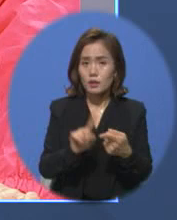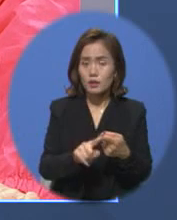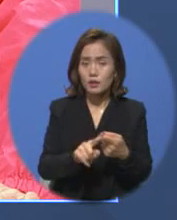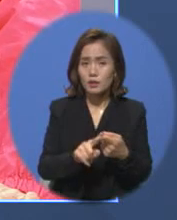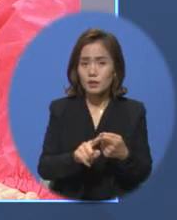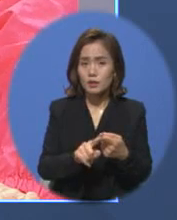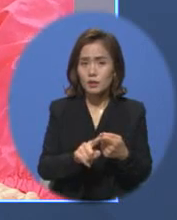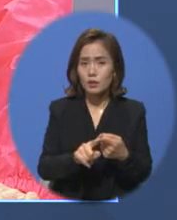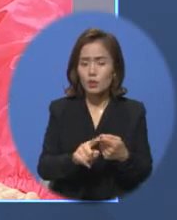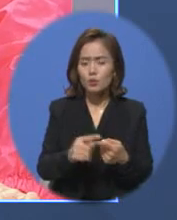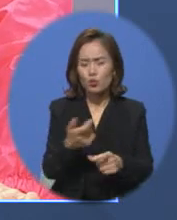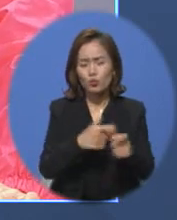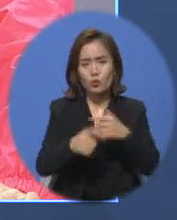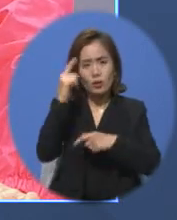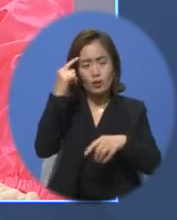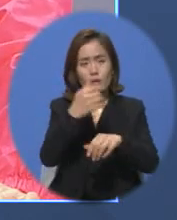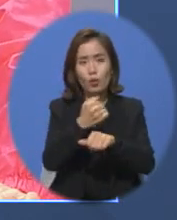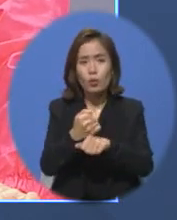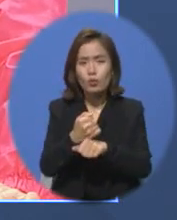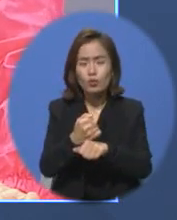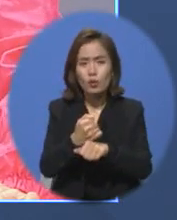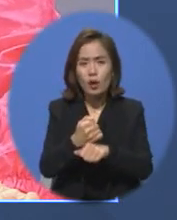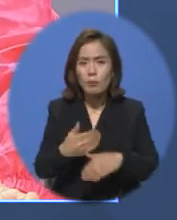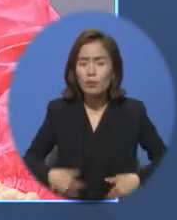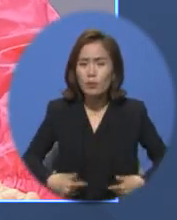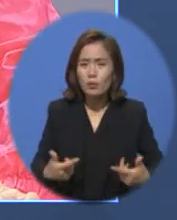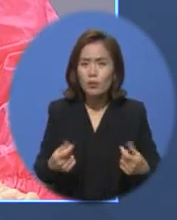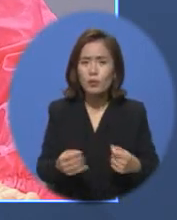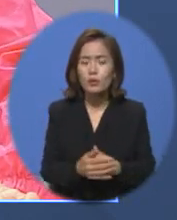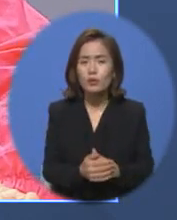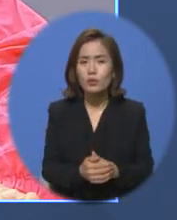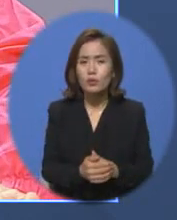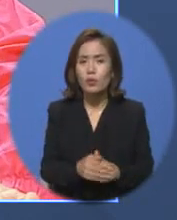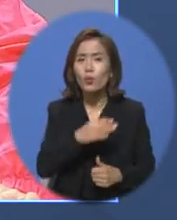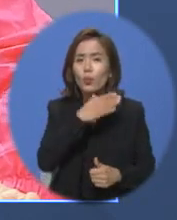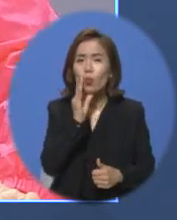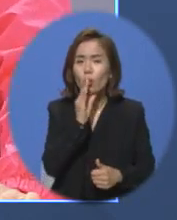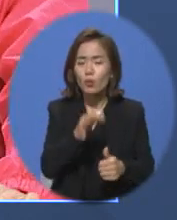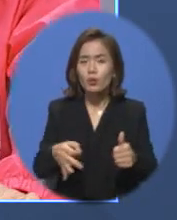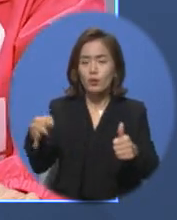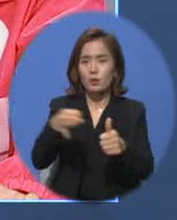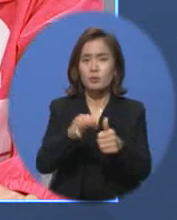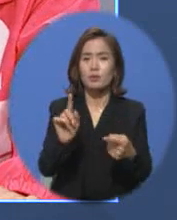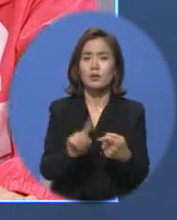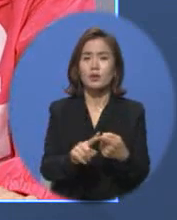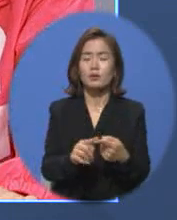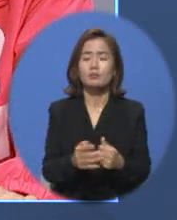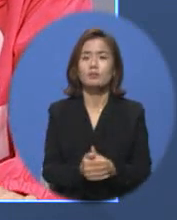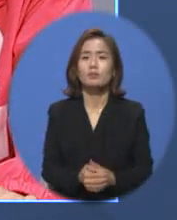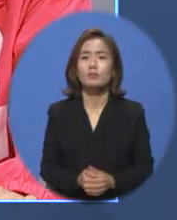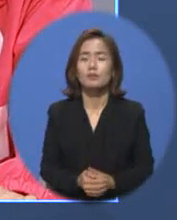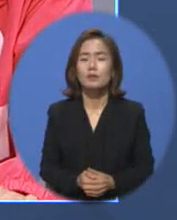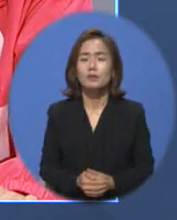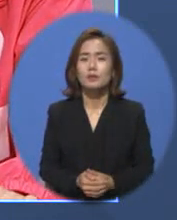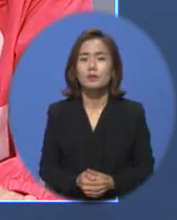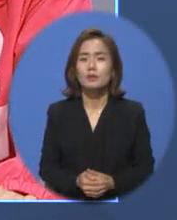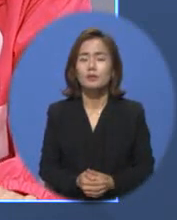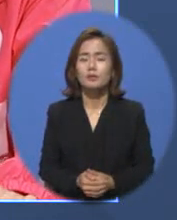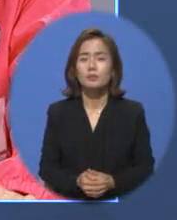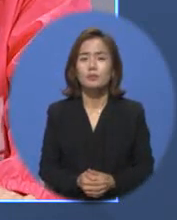기본생활보장수급자에대한추가적인연구가필요하다고생각합니다. 이는기본생계보장 수급자가아닙니다.기본연금인가요,아니면 노령연금인가요?아,노령연금말이죠. 예.그렇다면요.